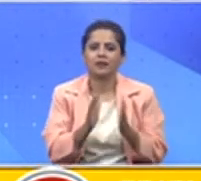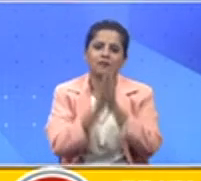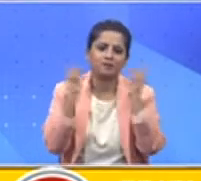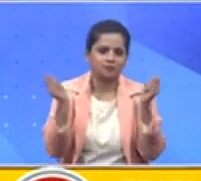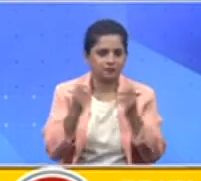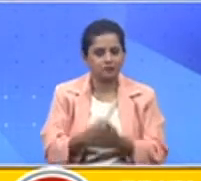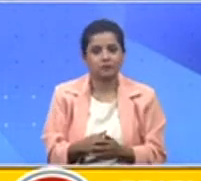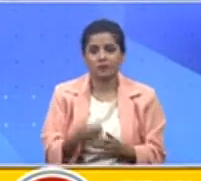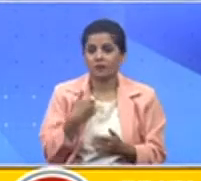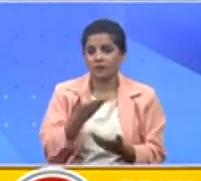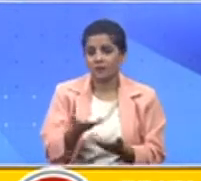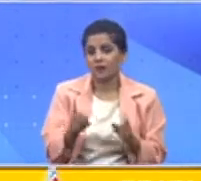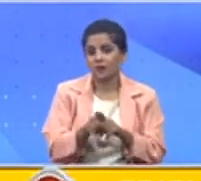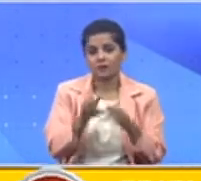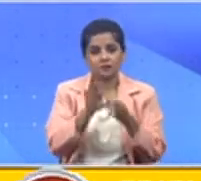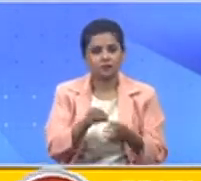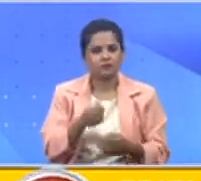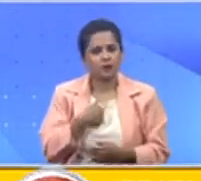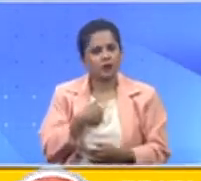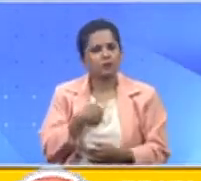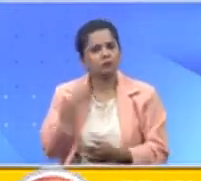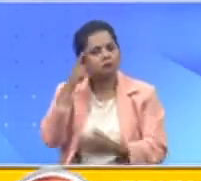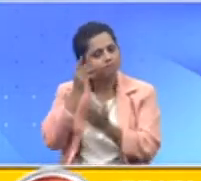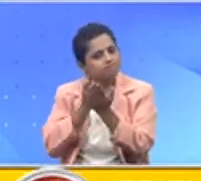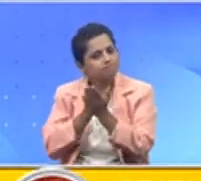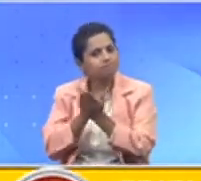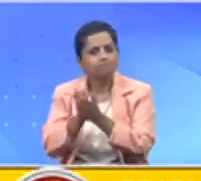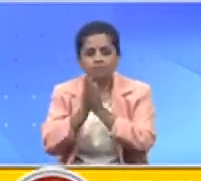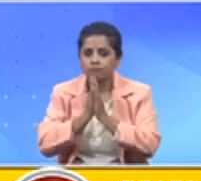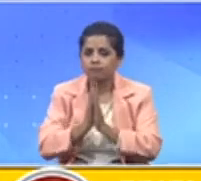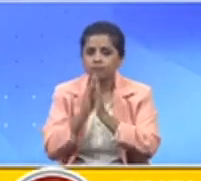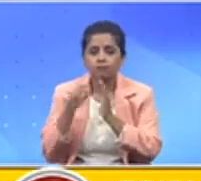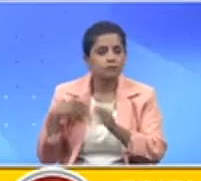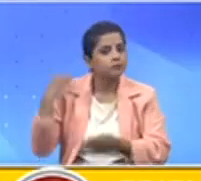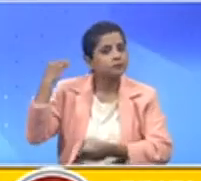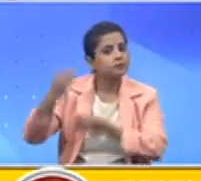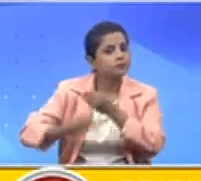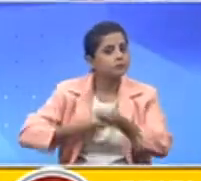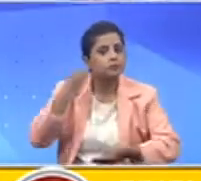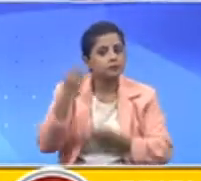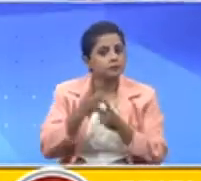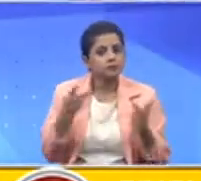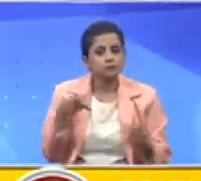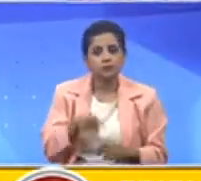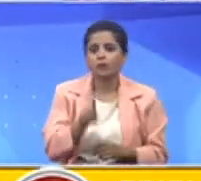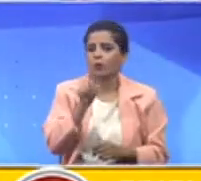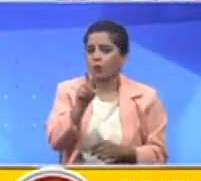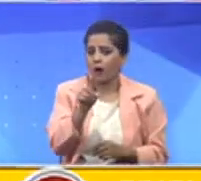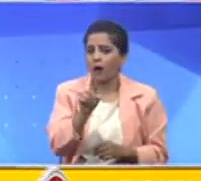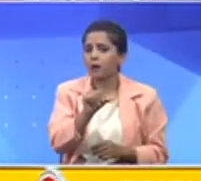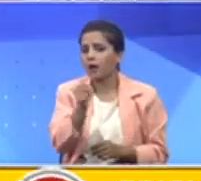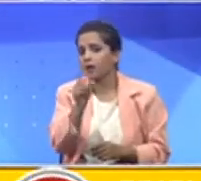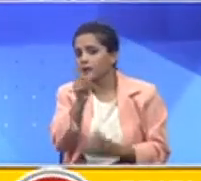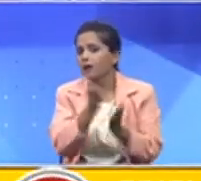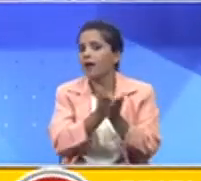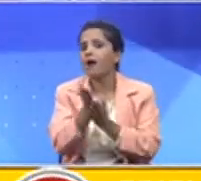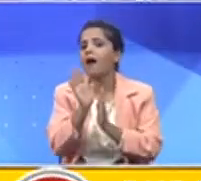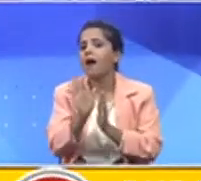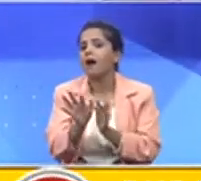हमारी इस आस्था और इन परंपराओं का एक पक्ष और भी है